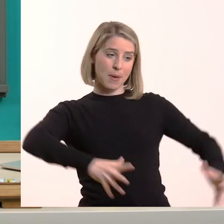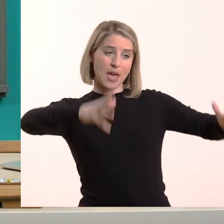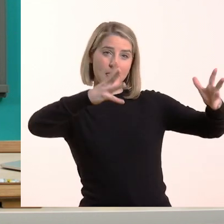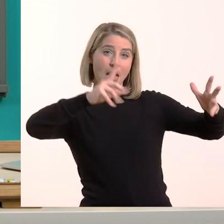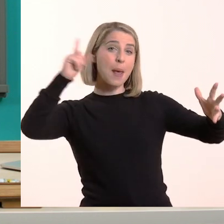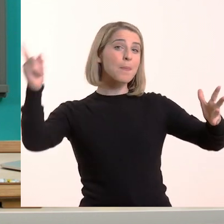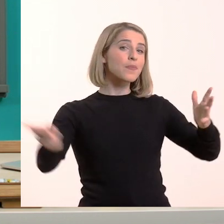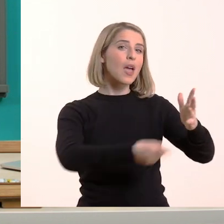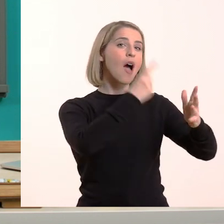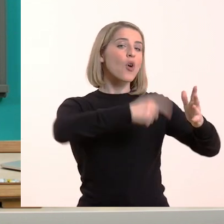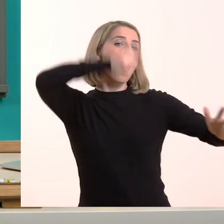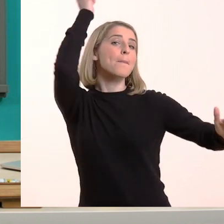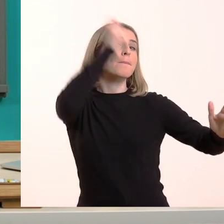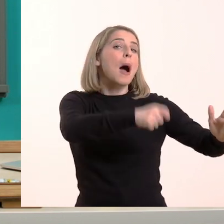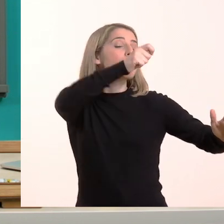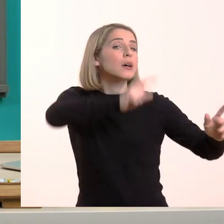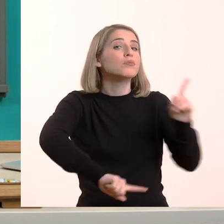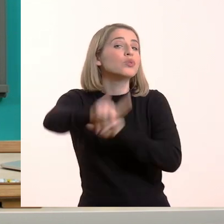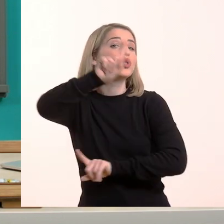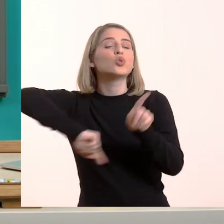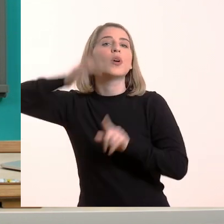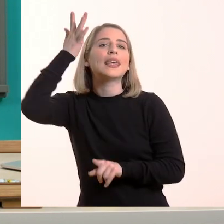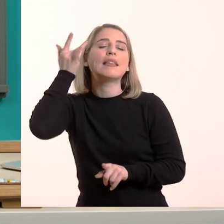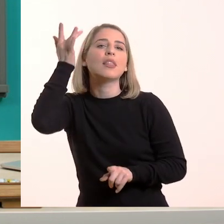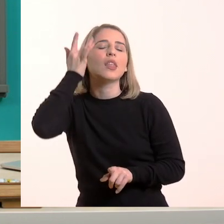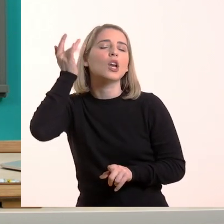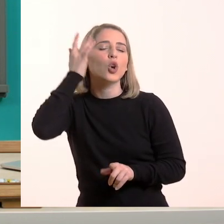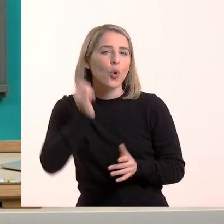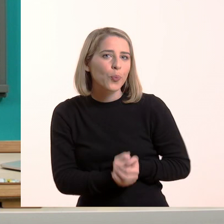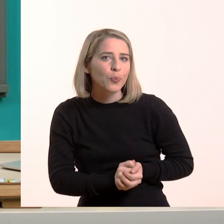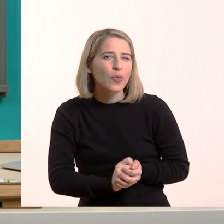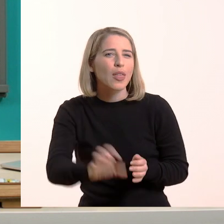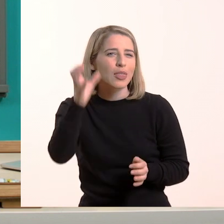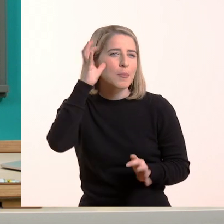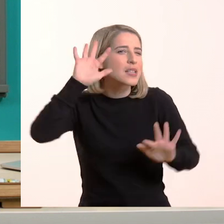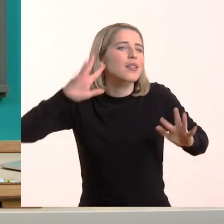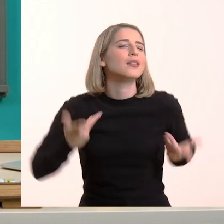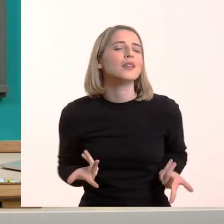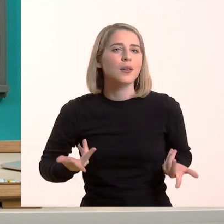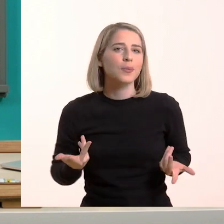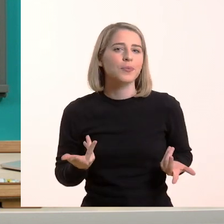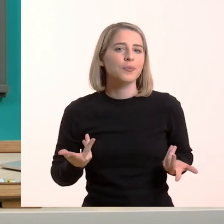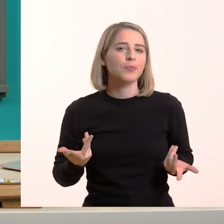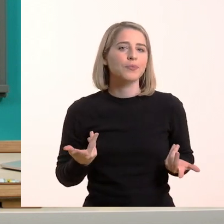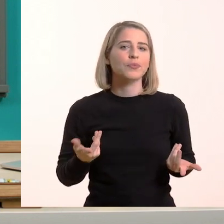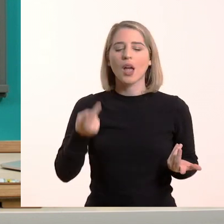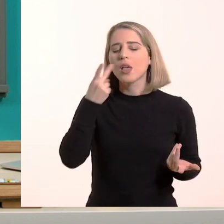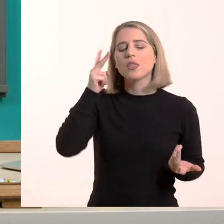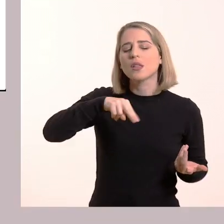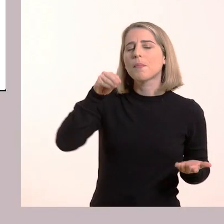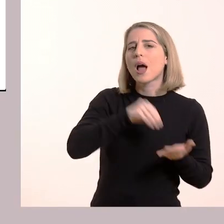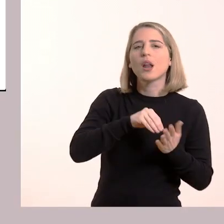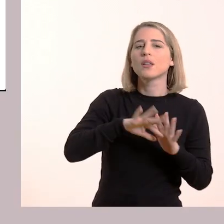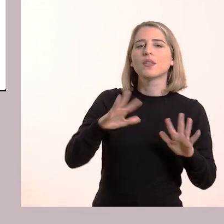φορά, έτσι, ντυν, με το κίτρινο ραβδί. Τι είπαμε, κάνει το κίτρινο ραβδί, για ξανακοιτάξτε,